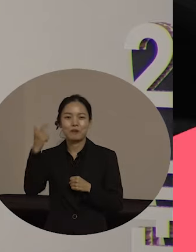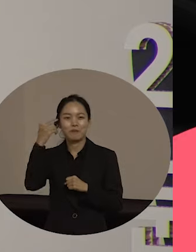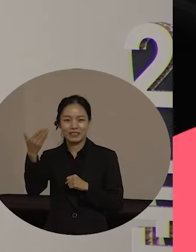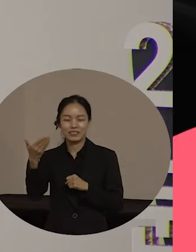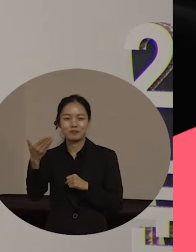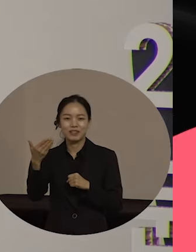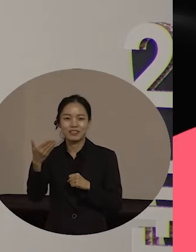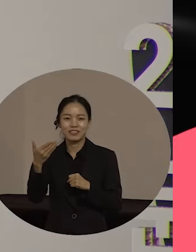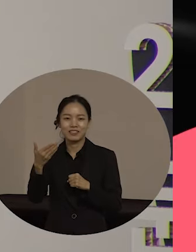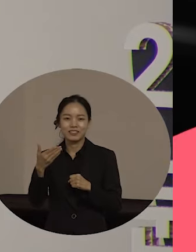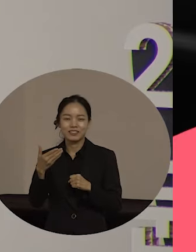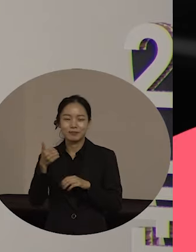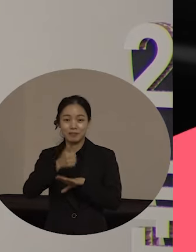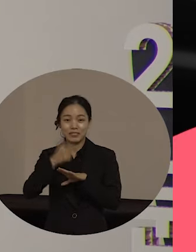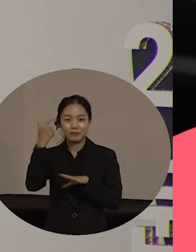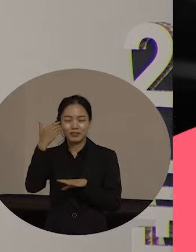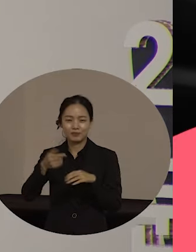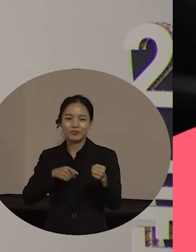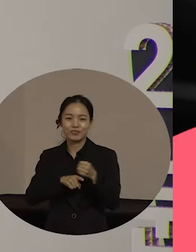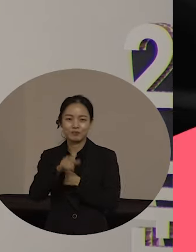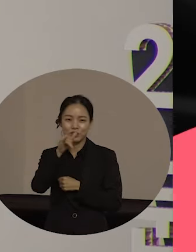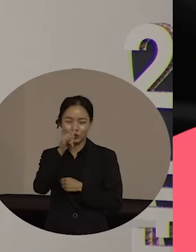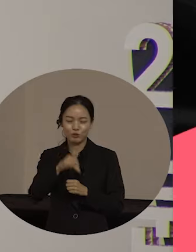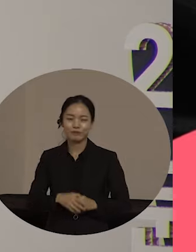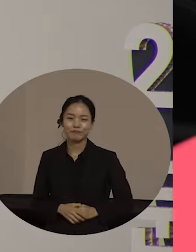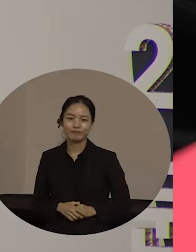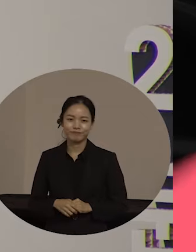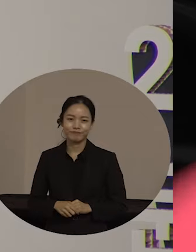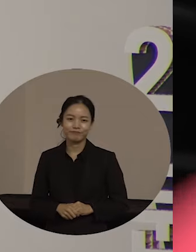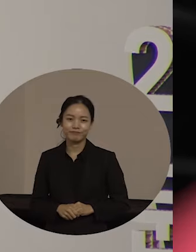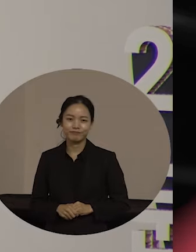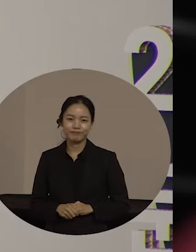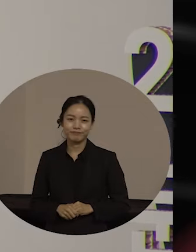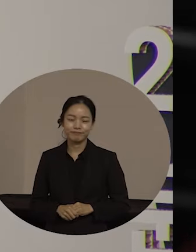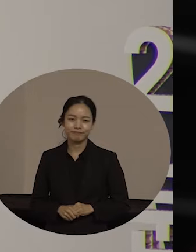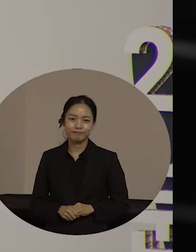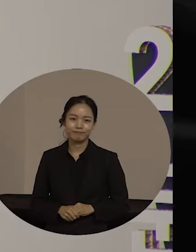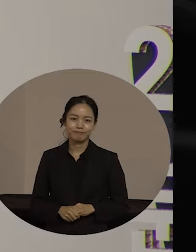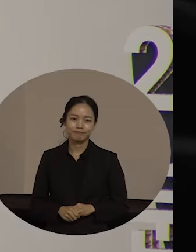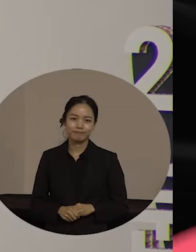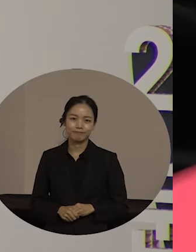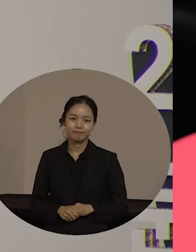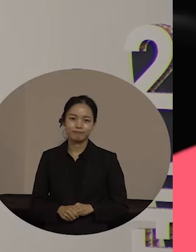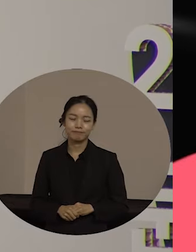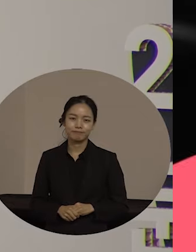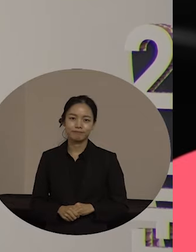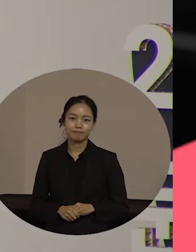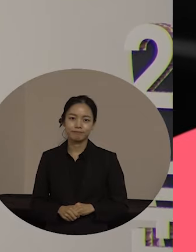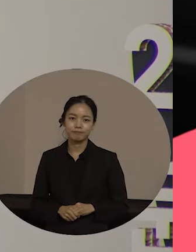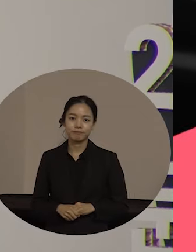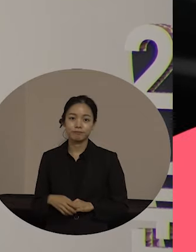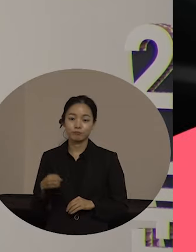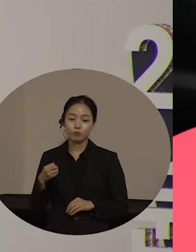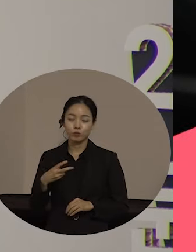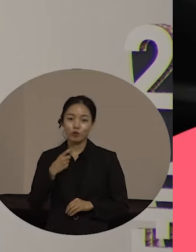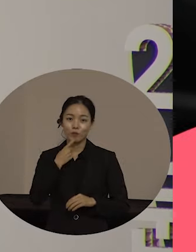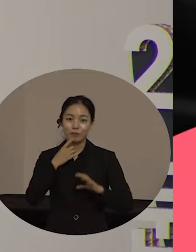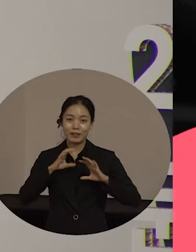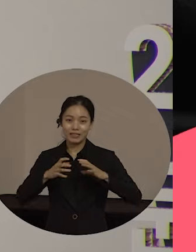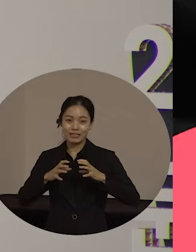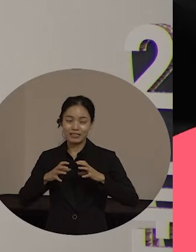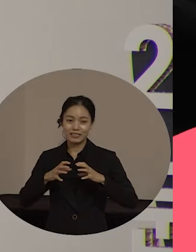핀란드나 몽골리아에서도 굉장히 그런 카테고리라든지 그런 부분을 많이 하고 있는 걸 저희가 들었고